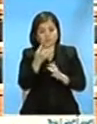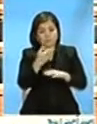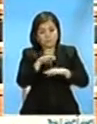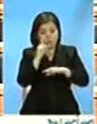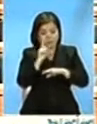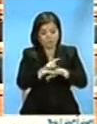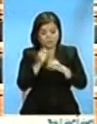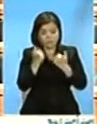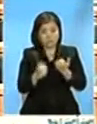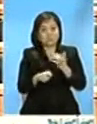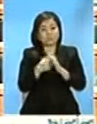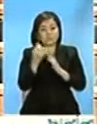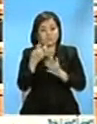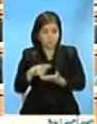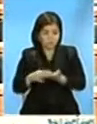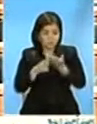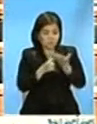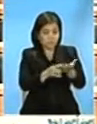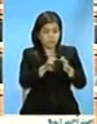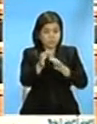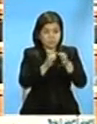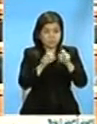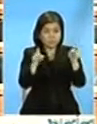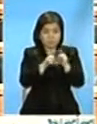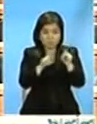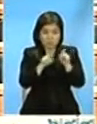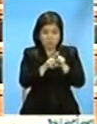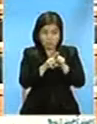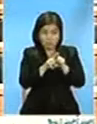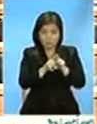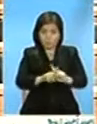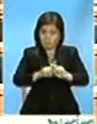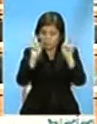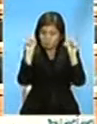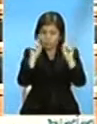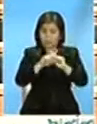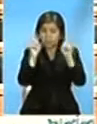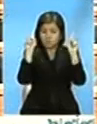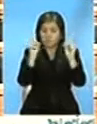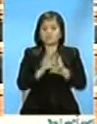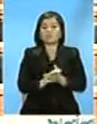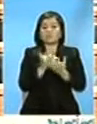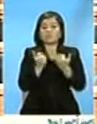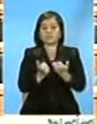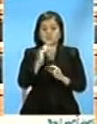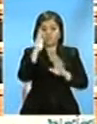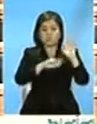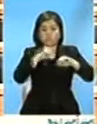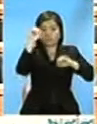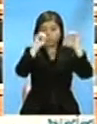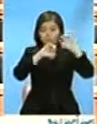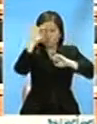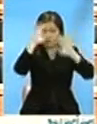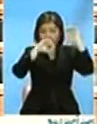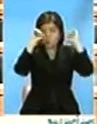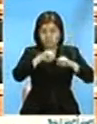ตุที่ผมเองขอแปรยติที่ดูเหมือนว่าจะแตกต่างจากคนอื่นเลยและผมคิดว่าได้เสียงข้างมากยากมาก